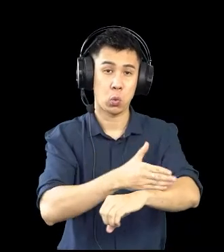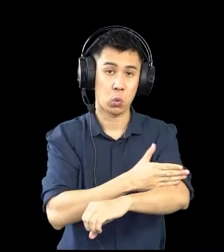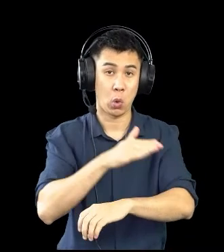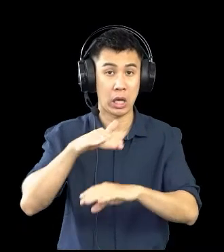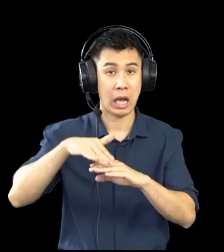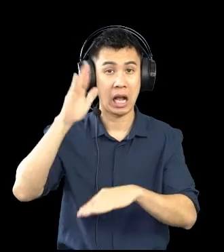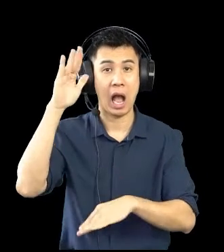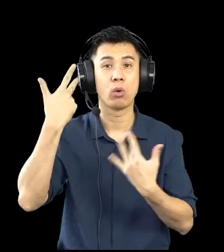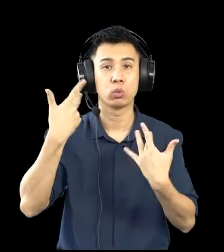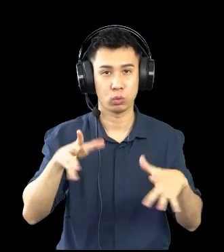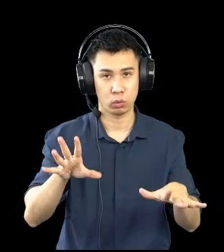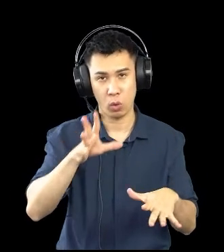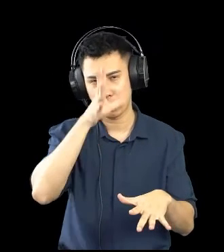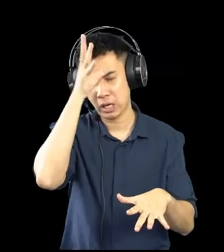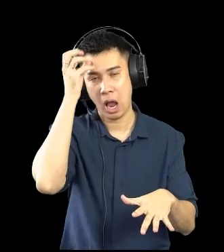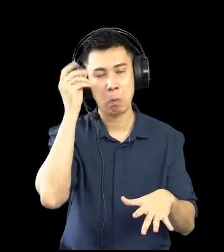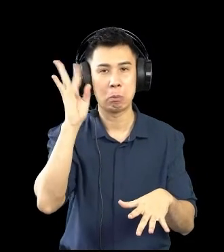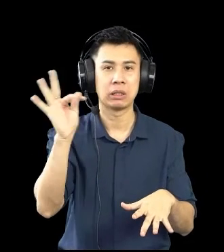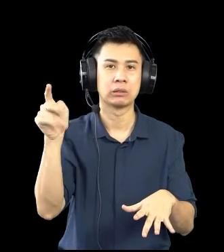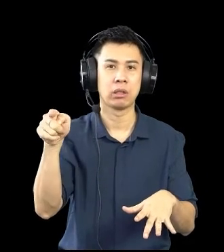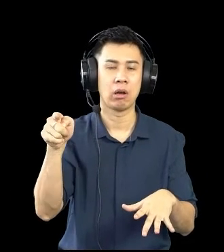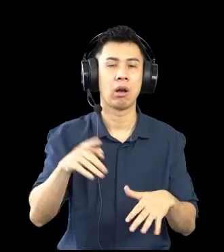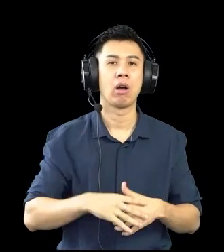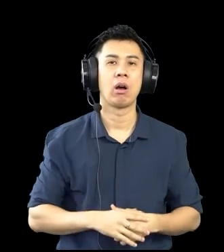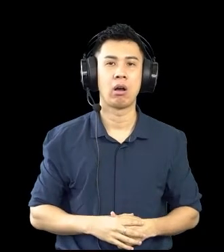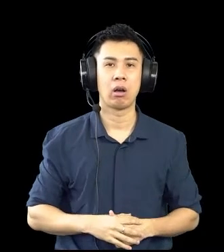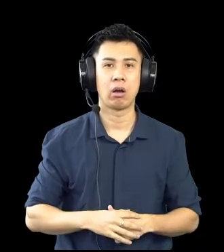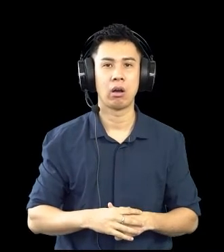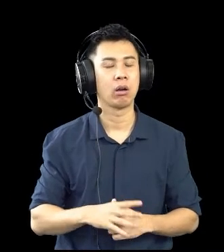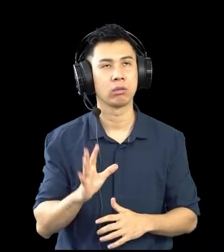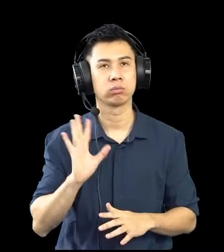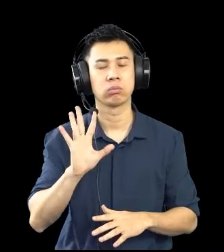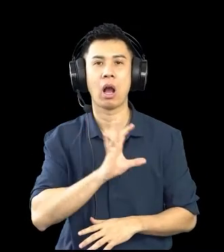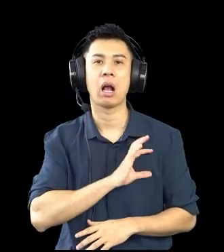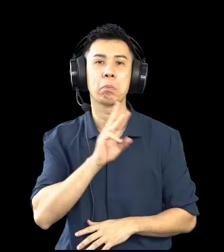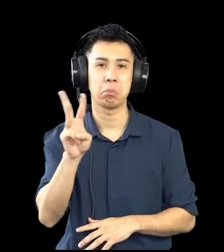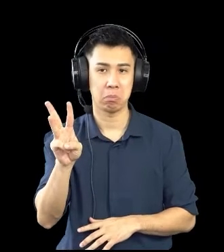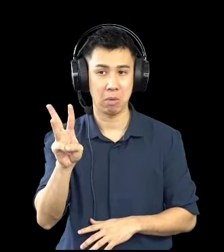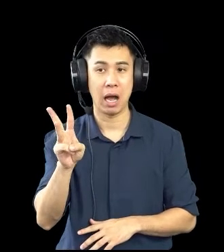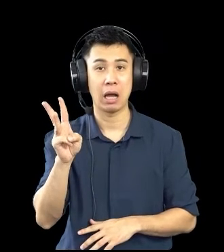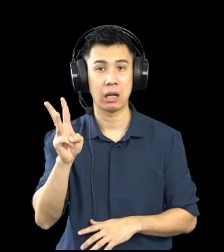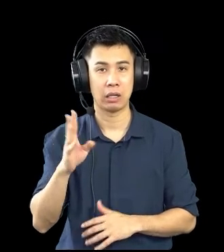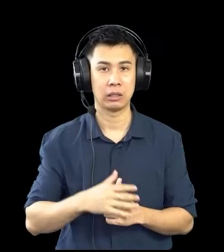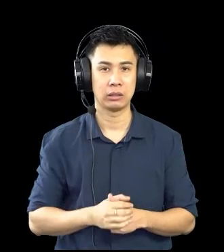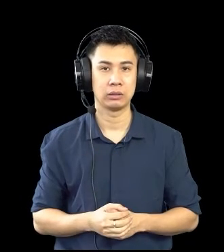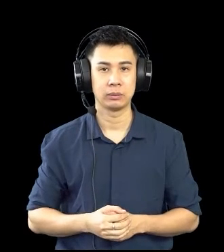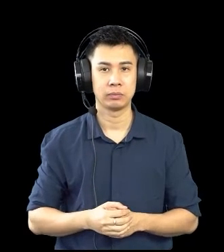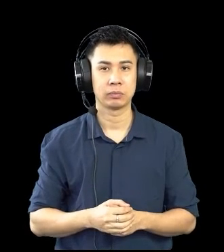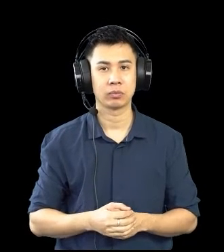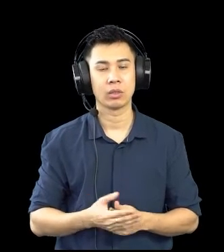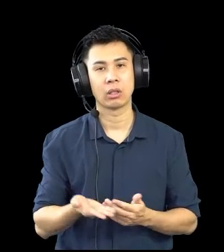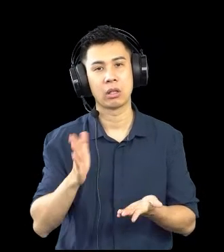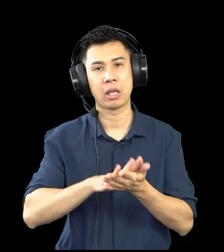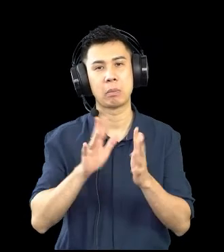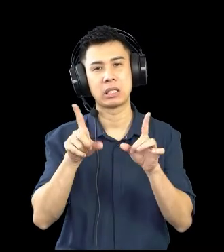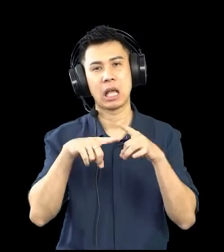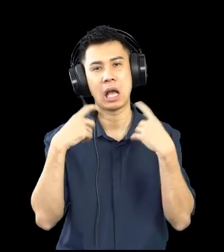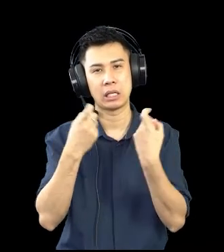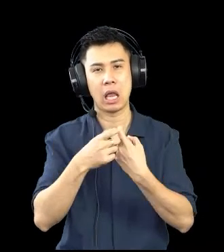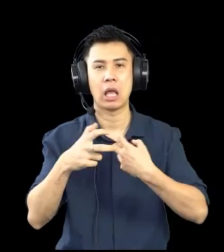đã là cao so với những bạn đi học đại học bình thường, và cũng một phần nữa đi học cấp 3 bình thường, còn một phần nữa cũng là do cái hoàn cảnh gia đình như